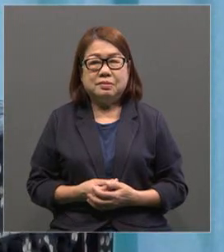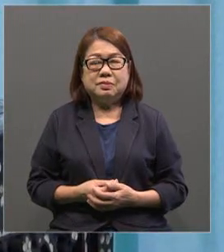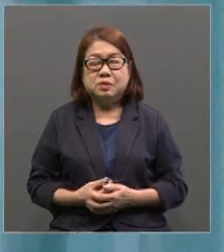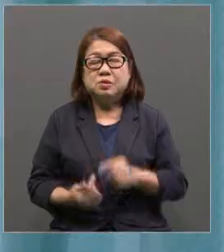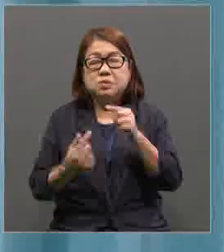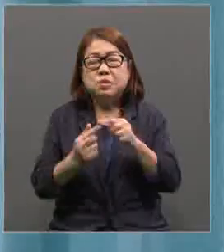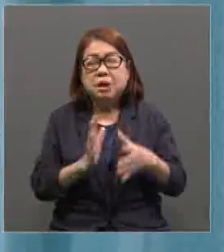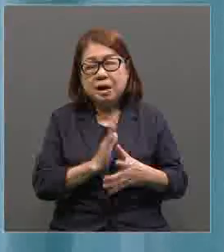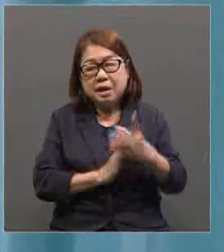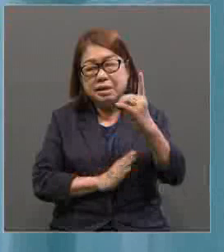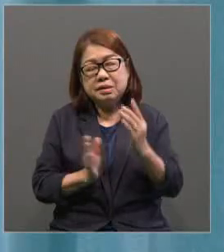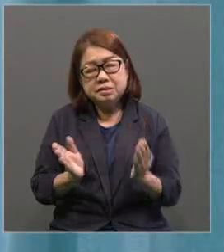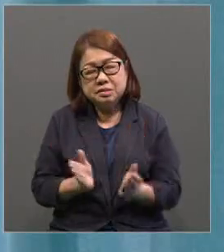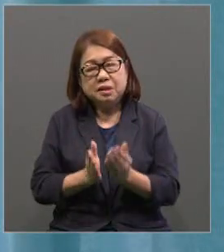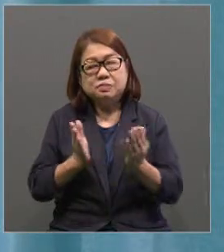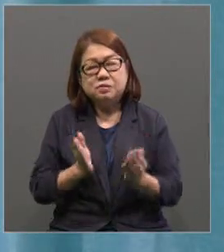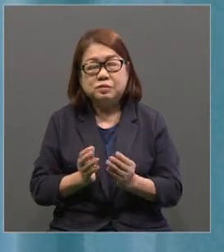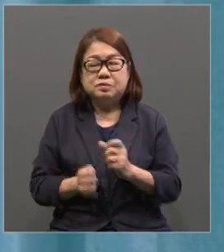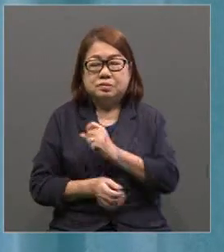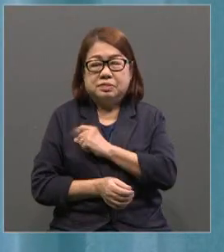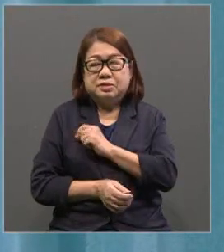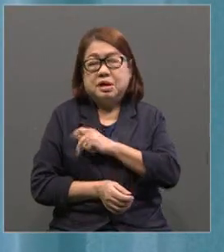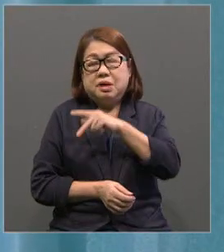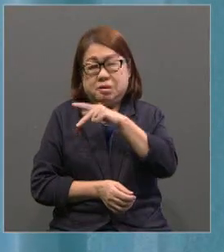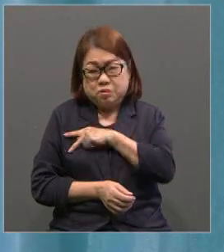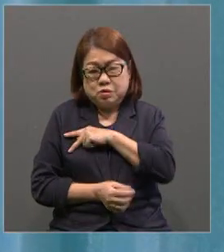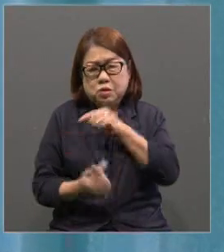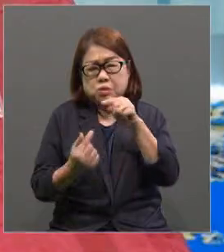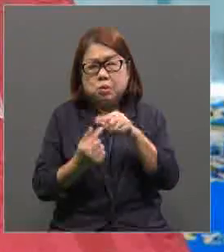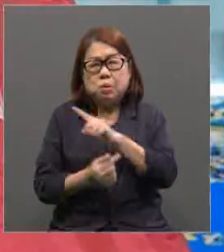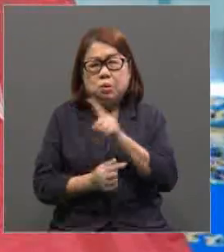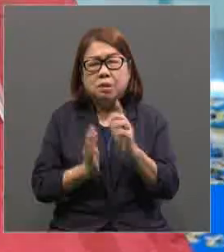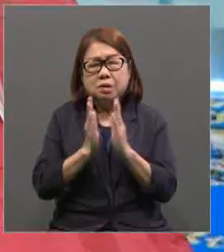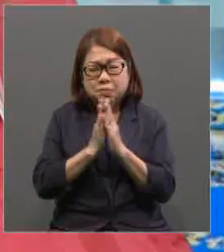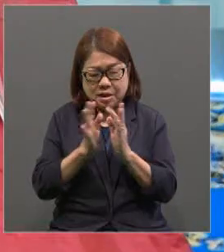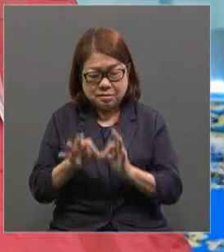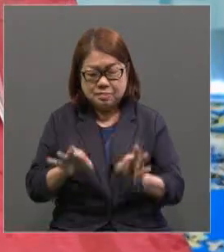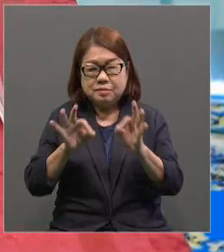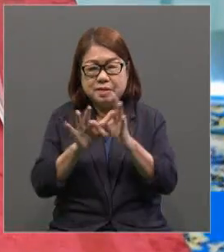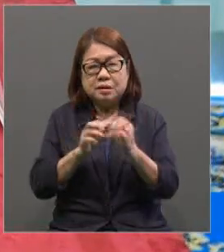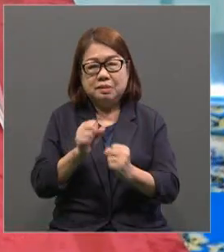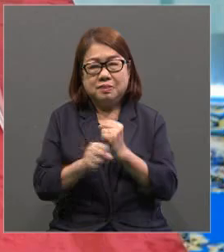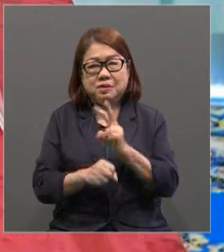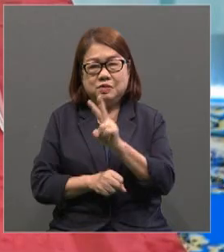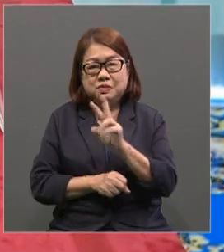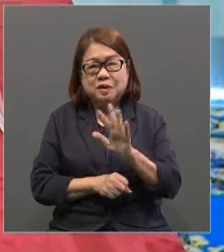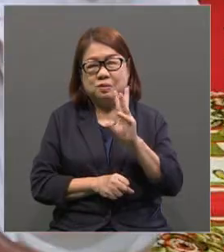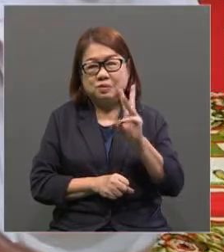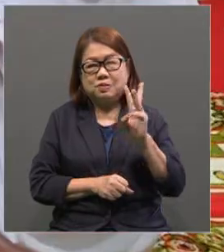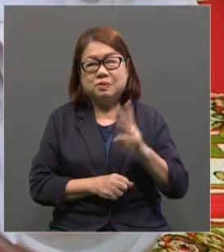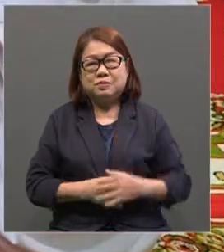งานสัปดาห์ส่งเสริมพระพุทธศาสนาเนื่องในเทศกาลวิสาขบูชาประจำปี2566ต่อไปค่ะ